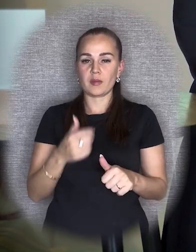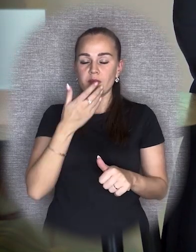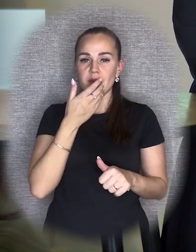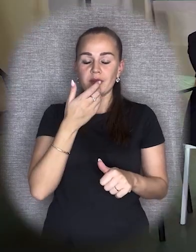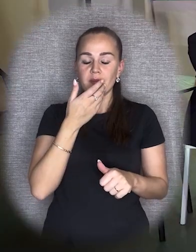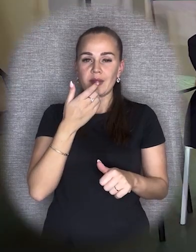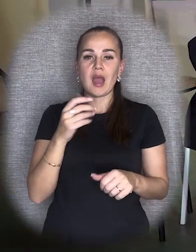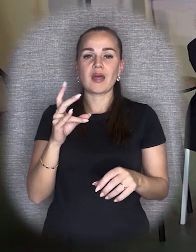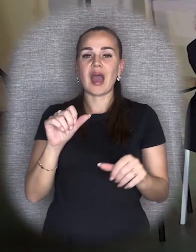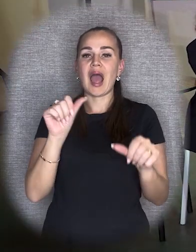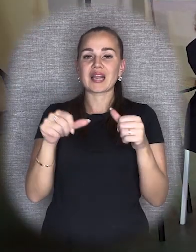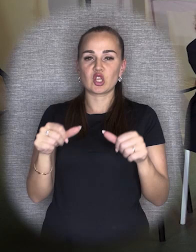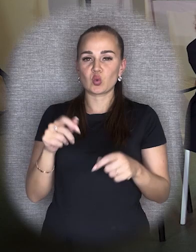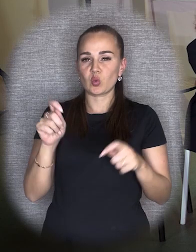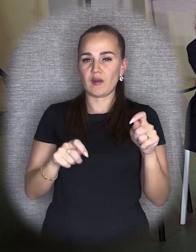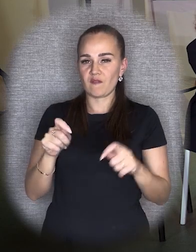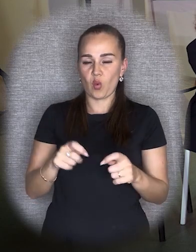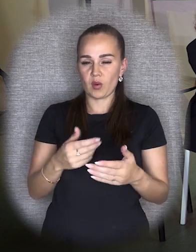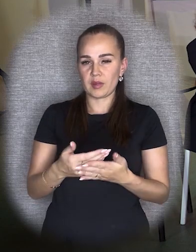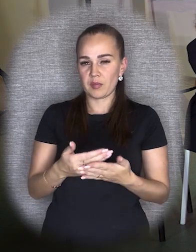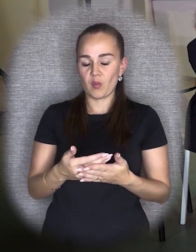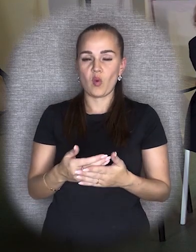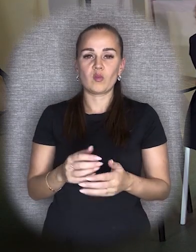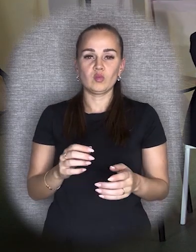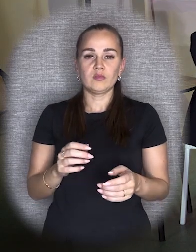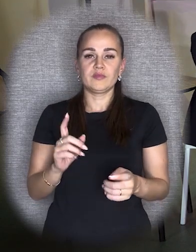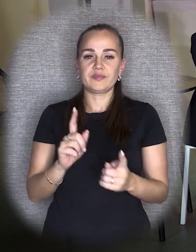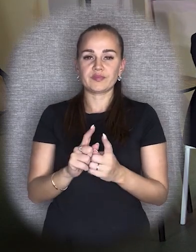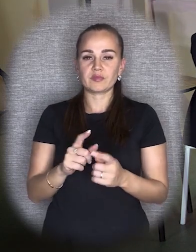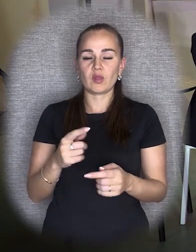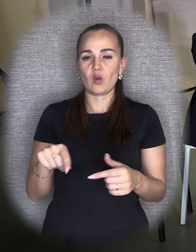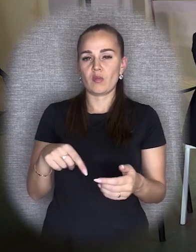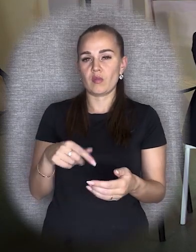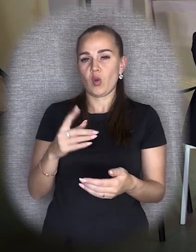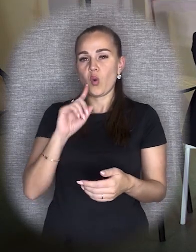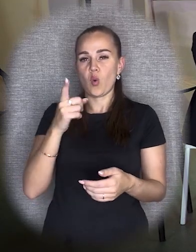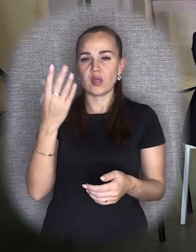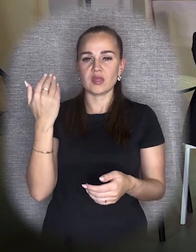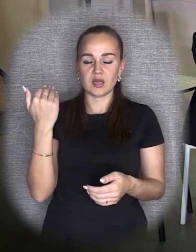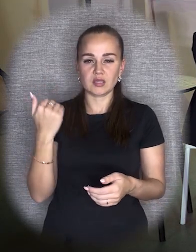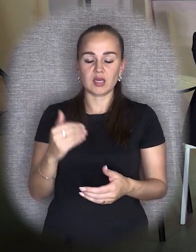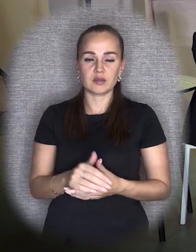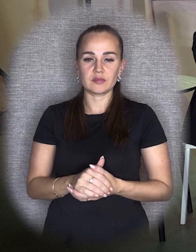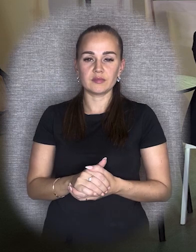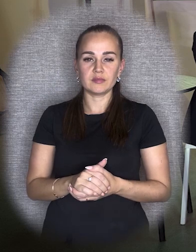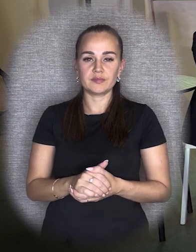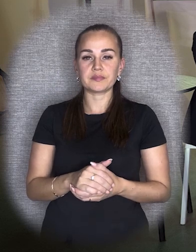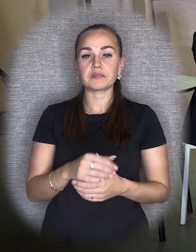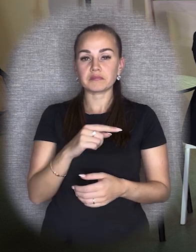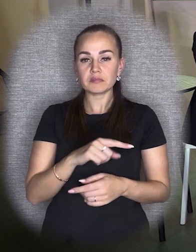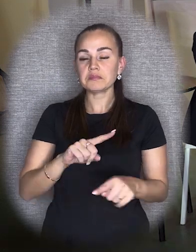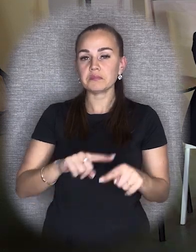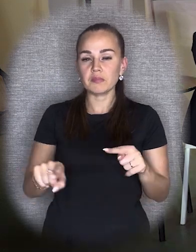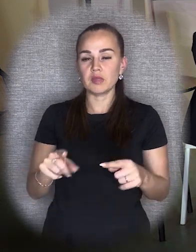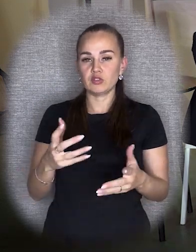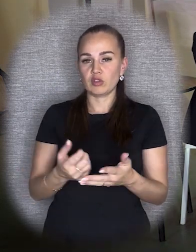архитектурном форуме, по-моему, год назад это было, ровно год назад, мы как-то очень